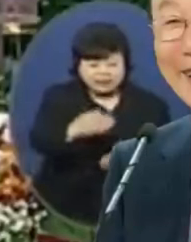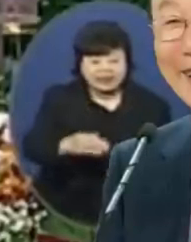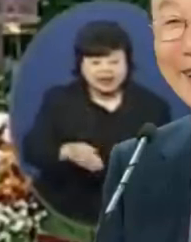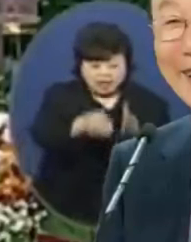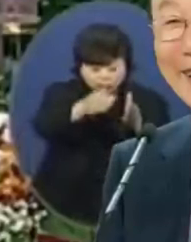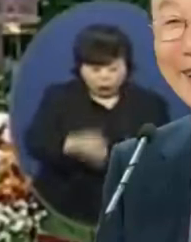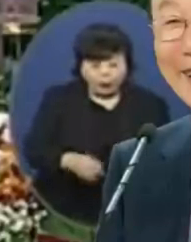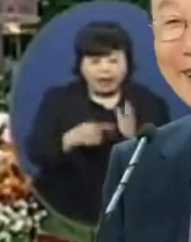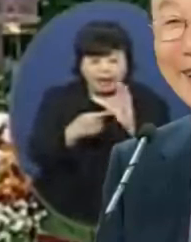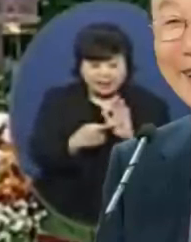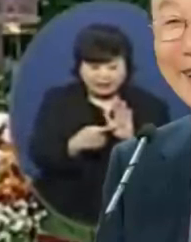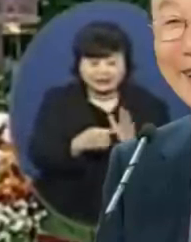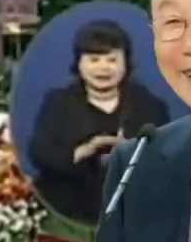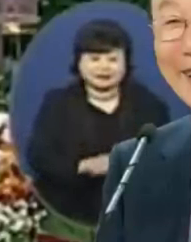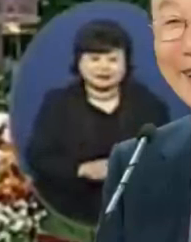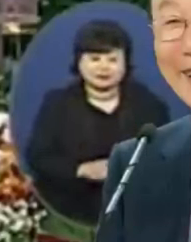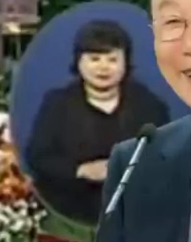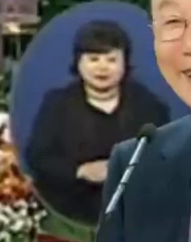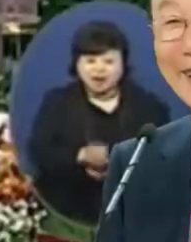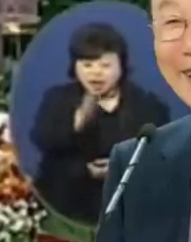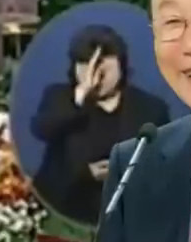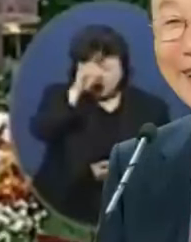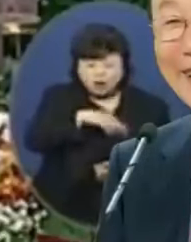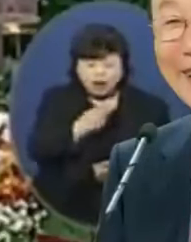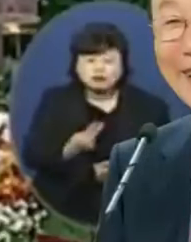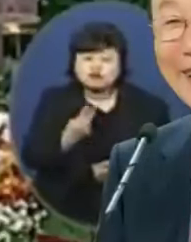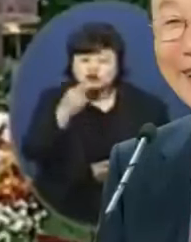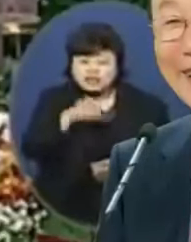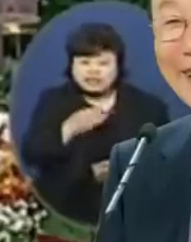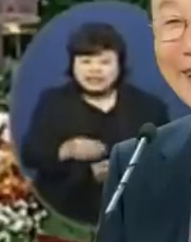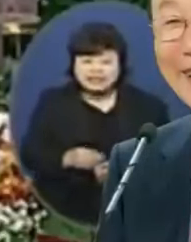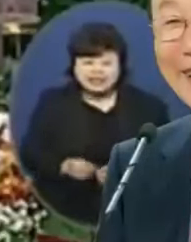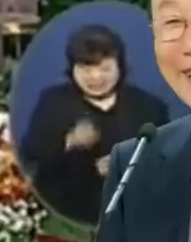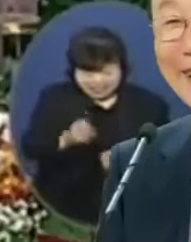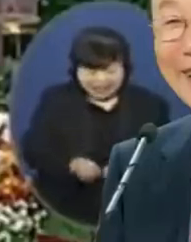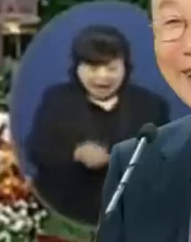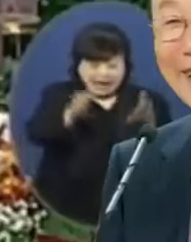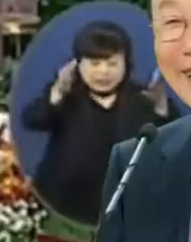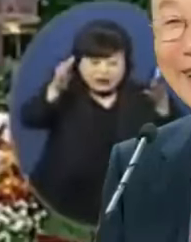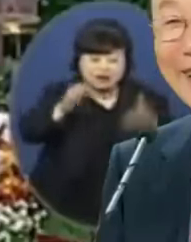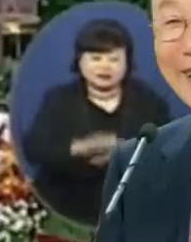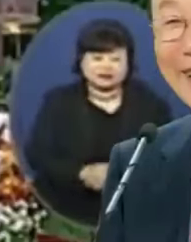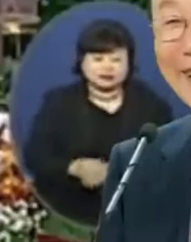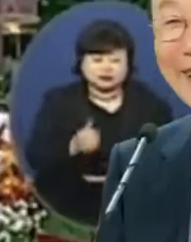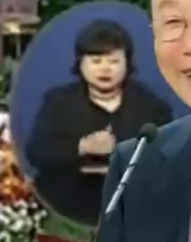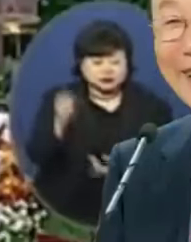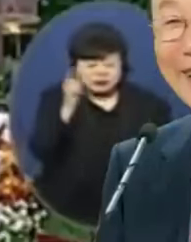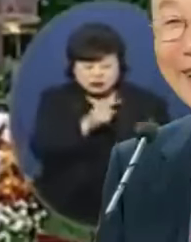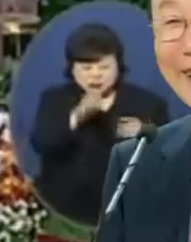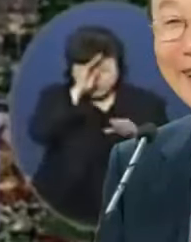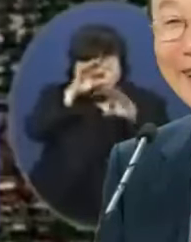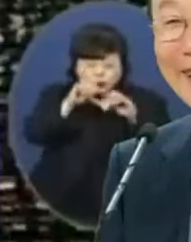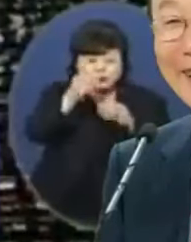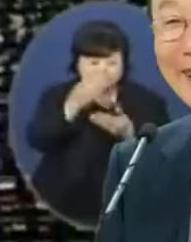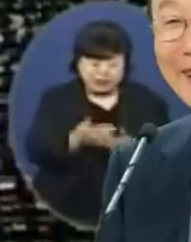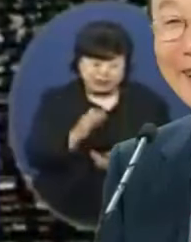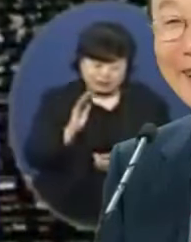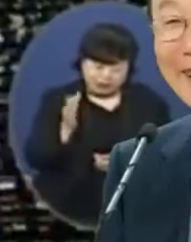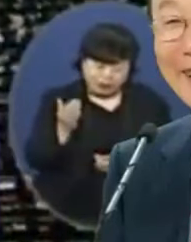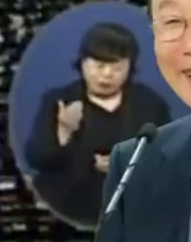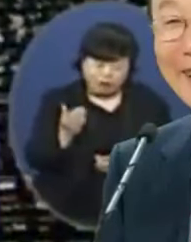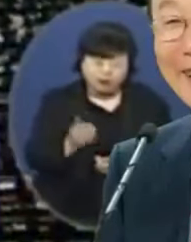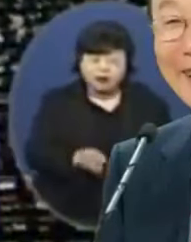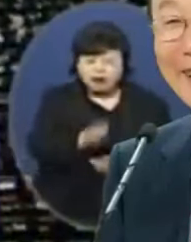나타난 것입니다. 그 다음에는 병의 강이 갈라지는 것입니다. 베드로전서 2장 24절에 그가 채찍에 맞음으로 너희가 나음을 입었나니